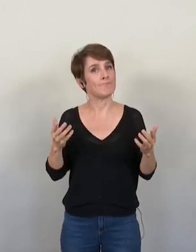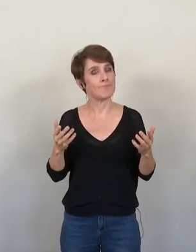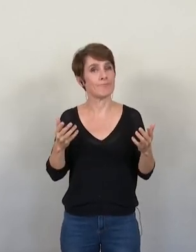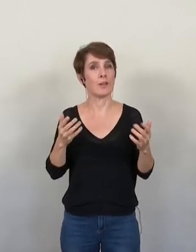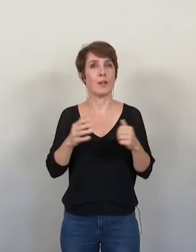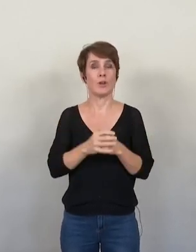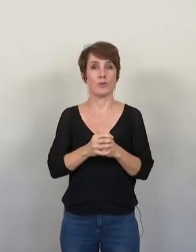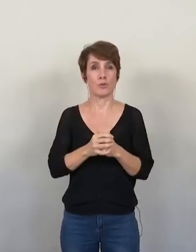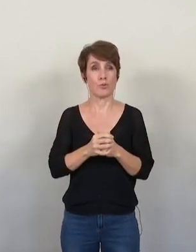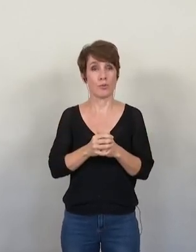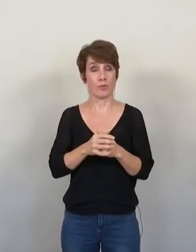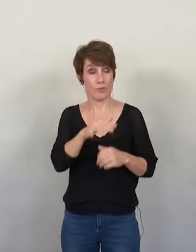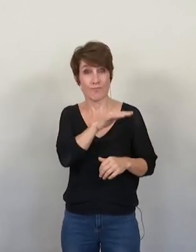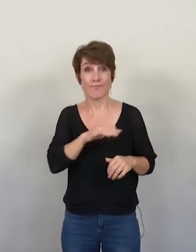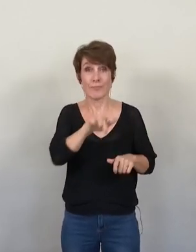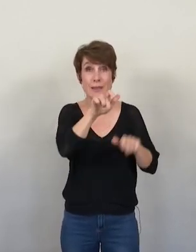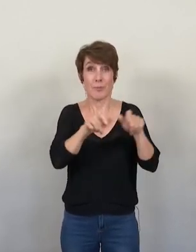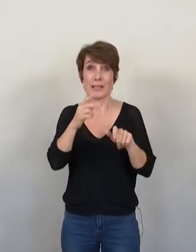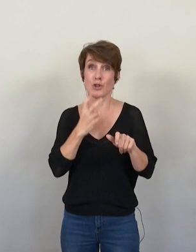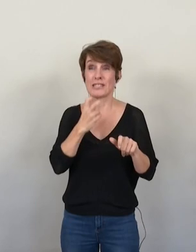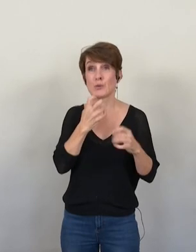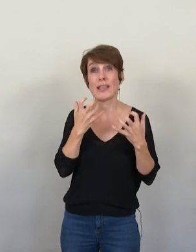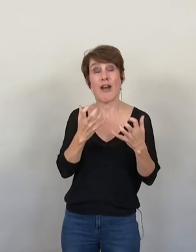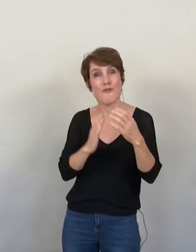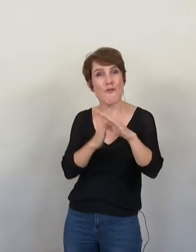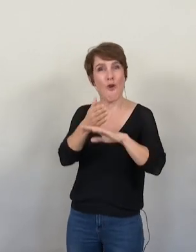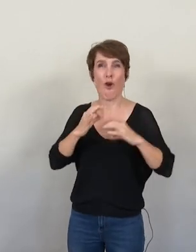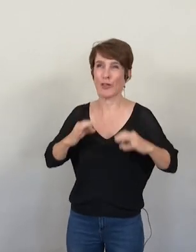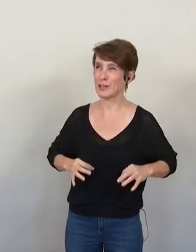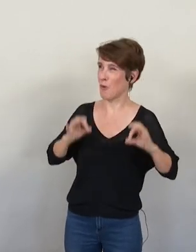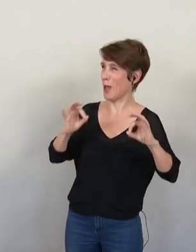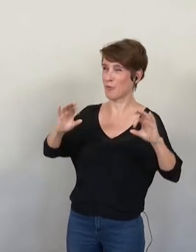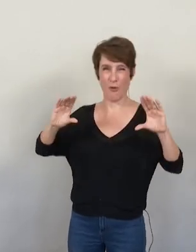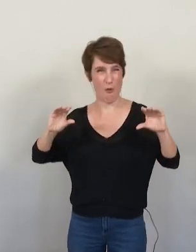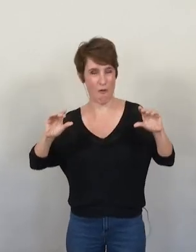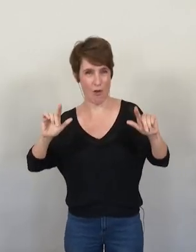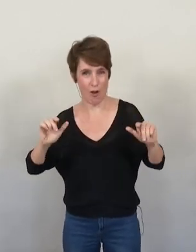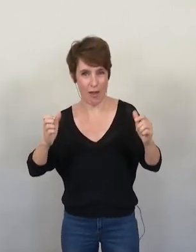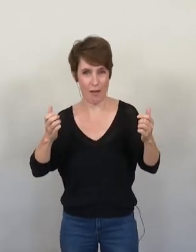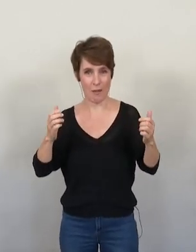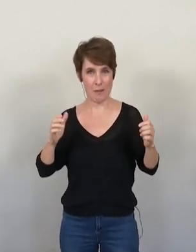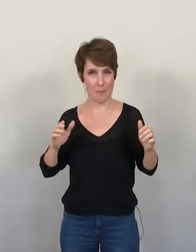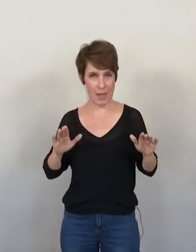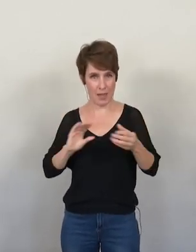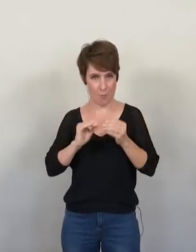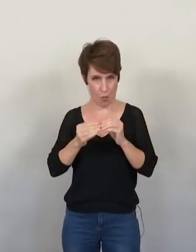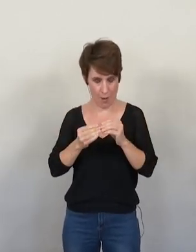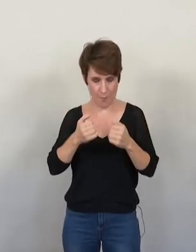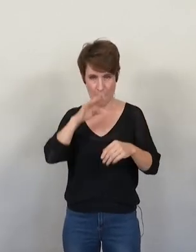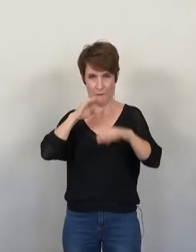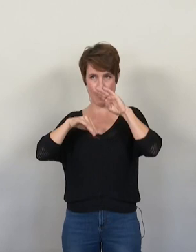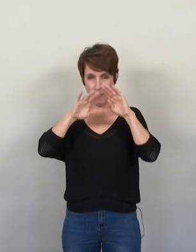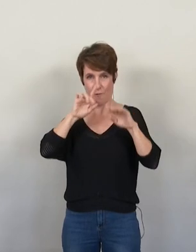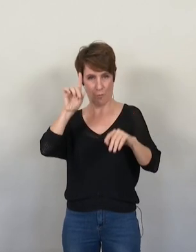scolaire dans de meilleures conditions mais qui faute d'orientation pour parcours sup sont dans